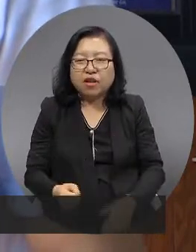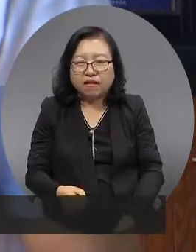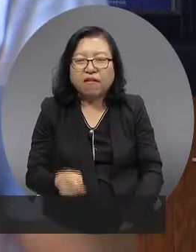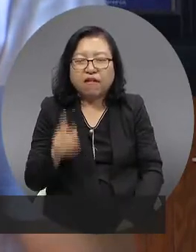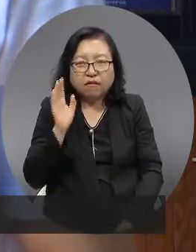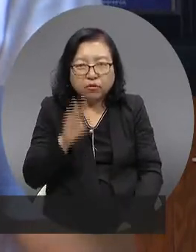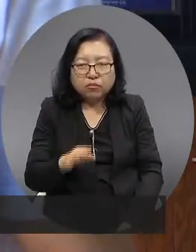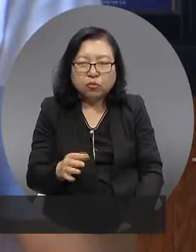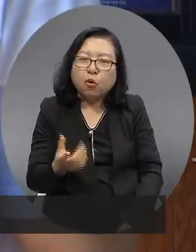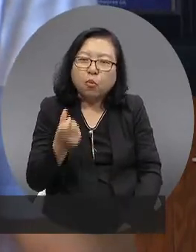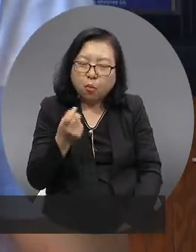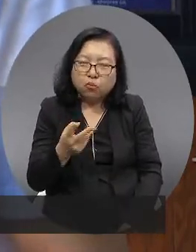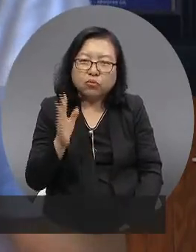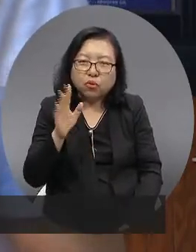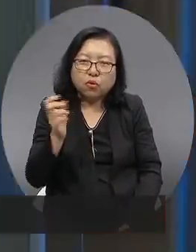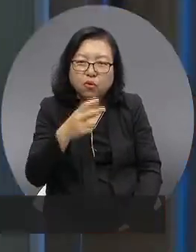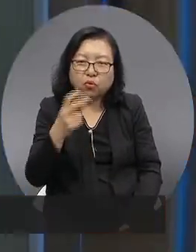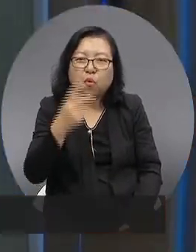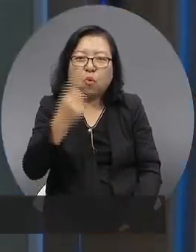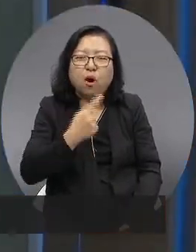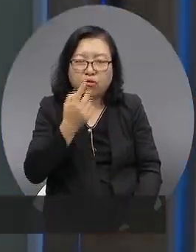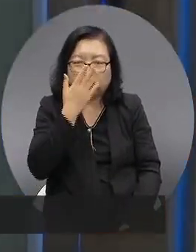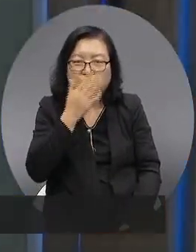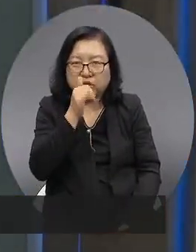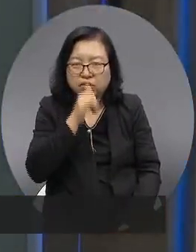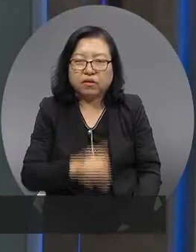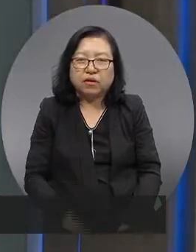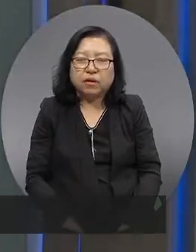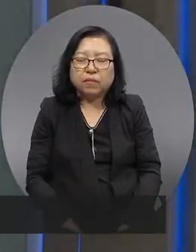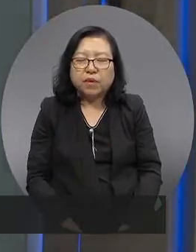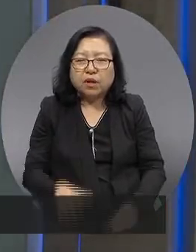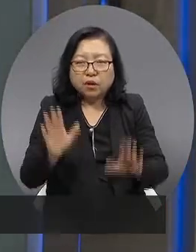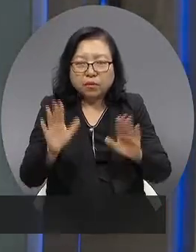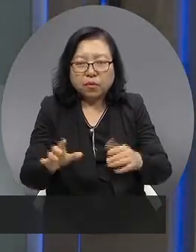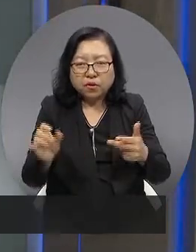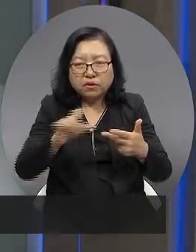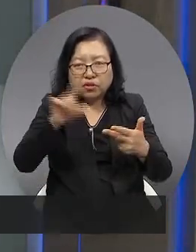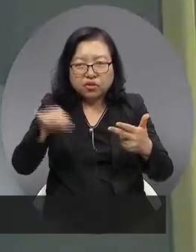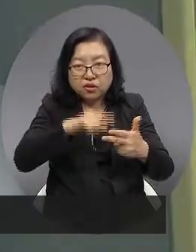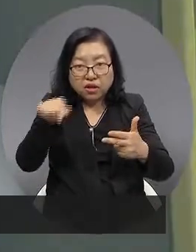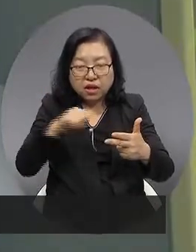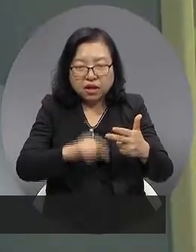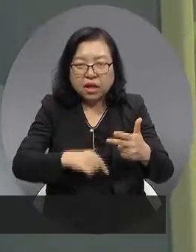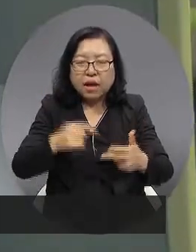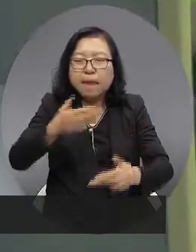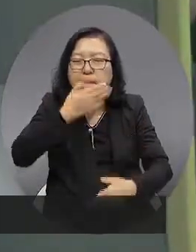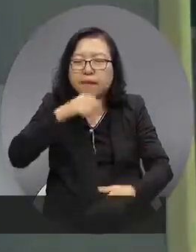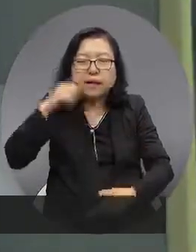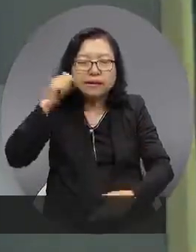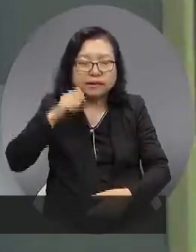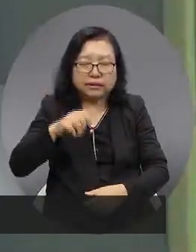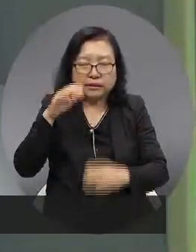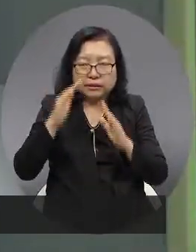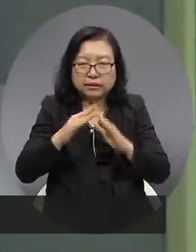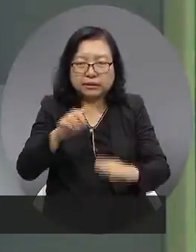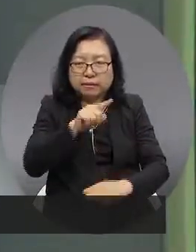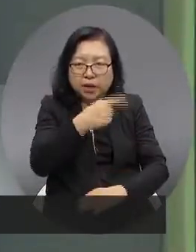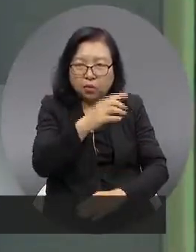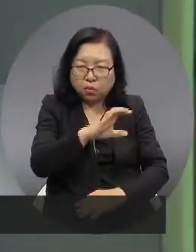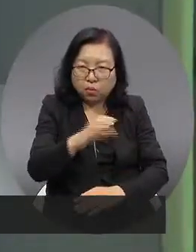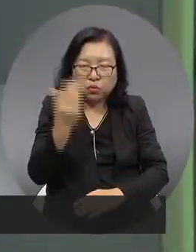편하게 몇 번 더 올 수 있을 것 같아요. 청주시는 이번 달 안에 100여 곳의 맛집과 숙박 정보, 쿠폰도